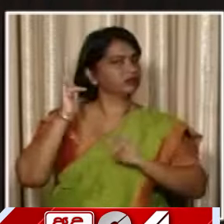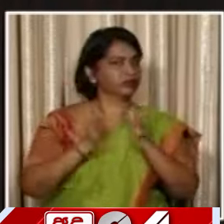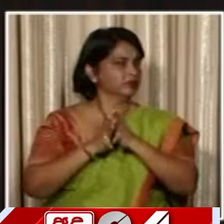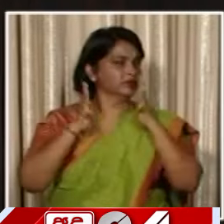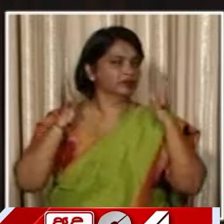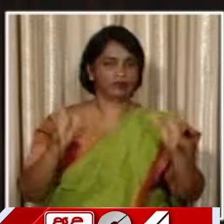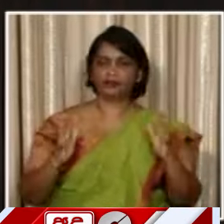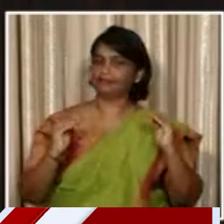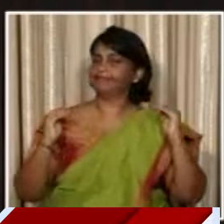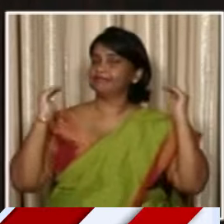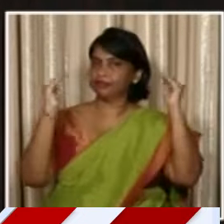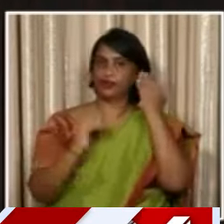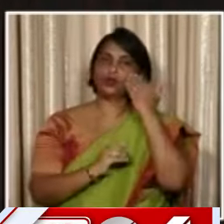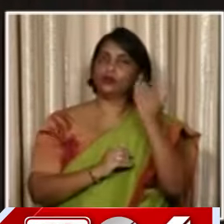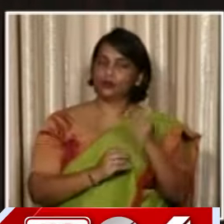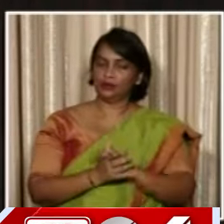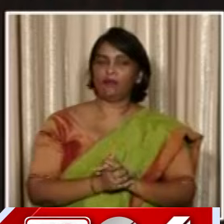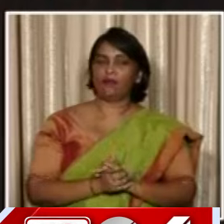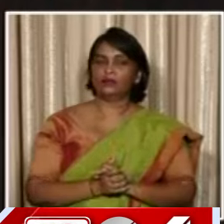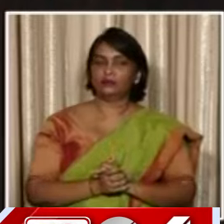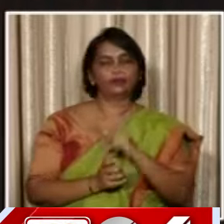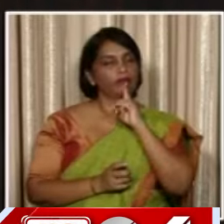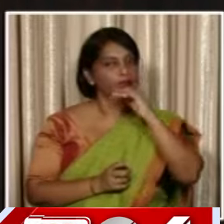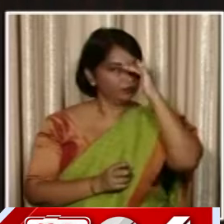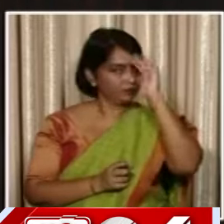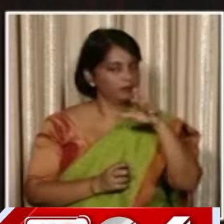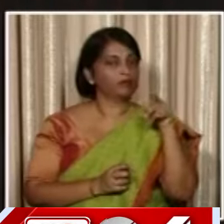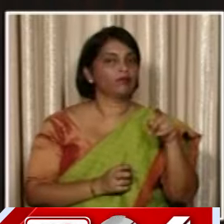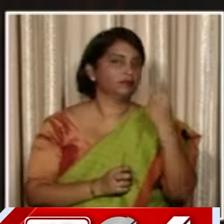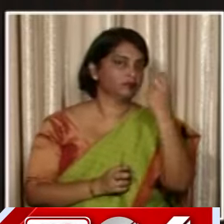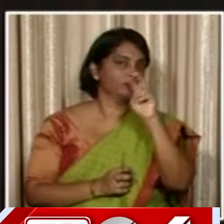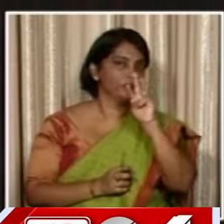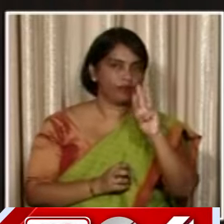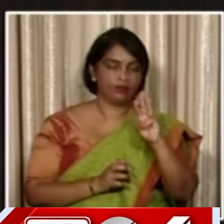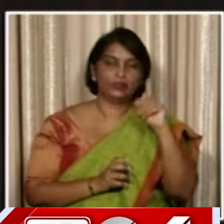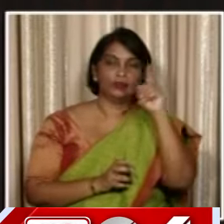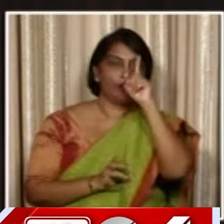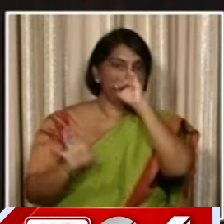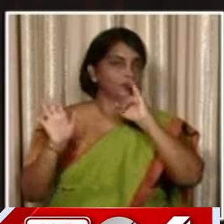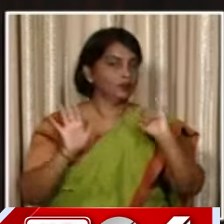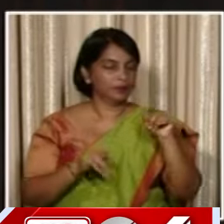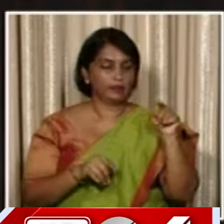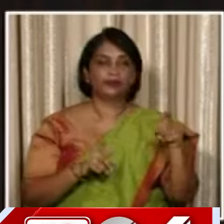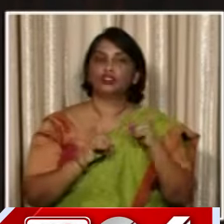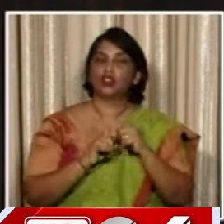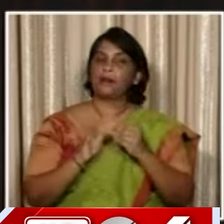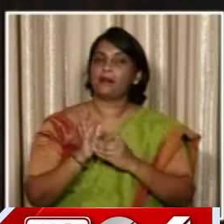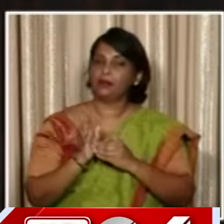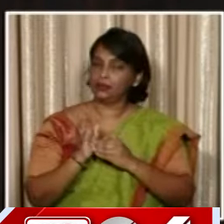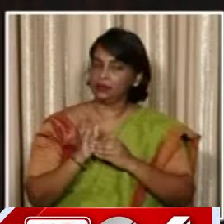ඉතාමත්ම ඉහළ වර්ධනයක් පෙන්නුම් කළා. කතානායකතුමනි 2023 පළමු මාස 6දී ඩොලර්